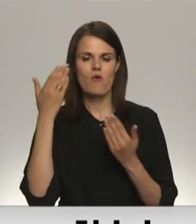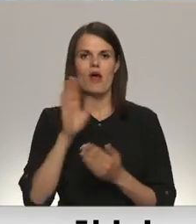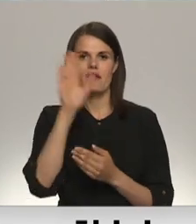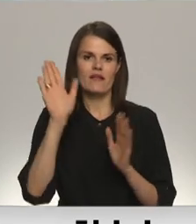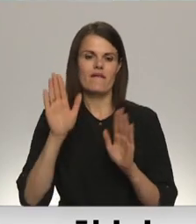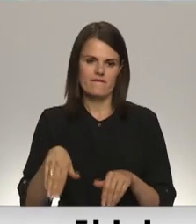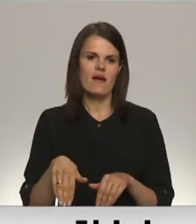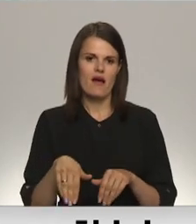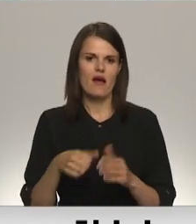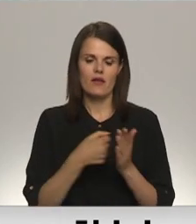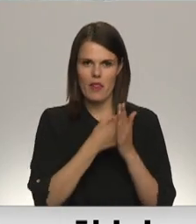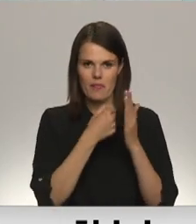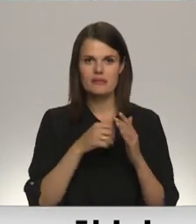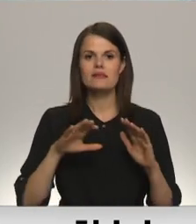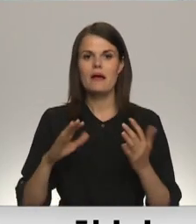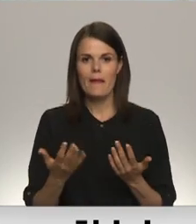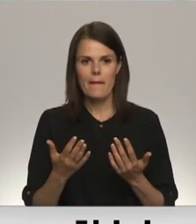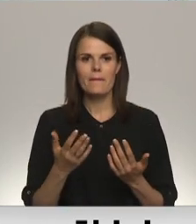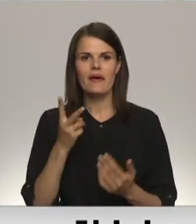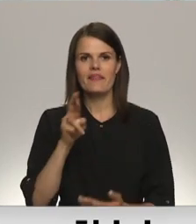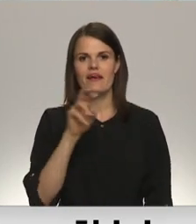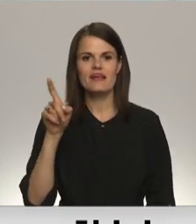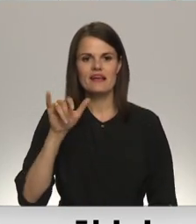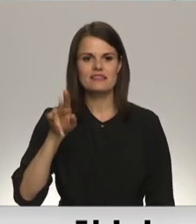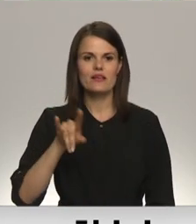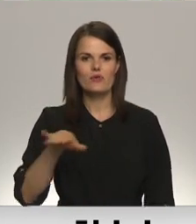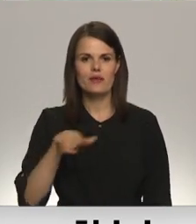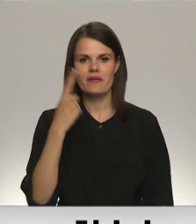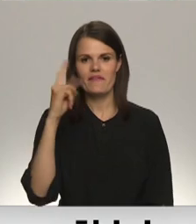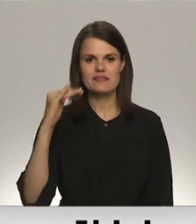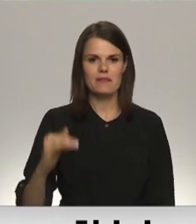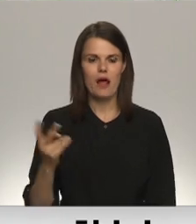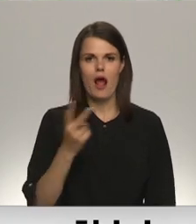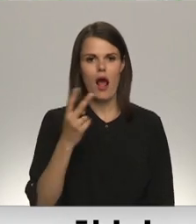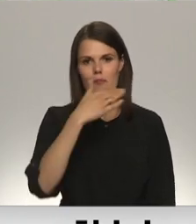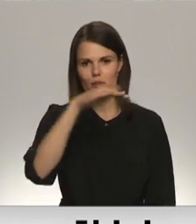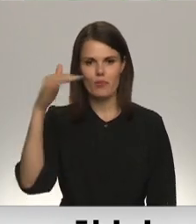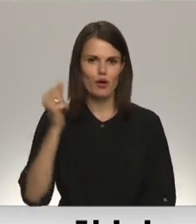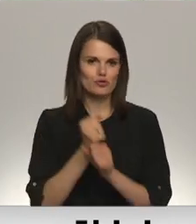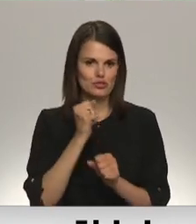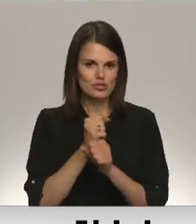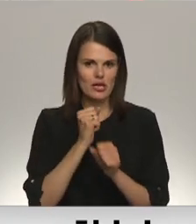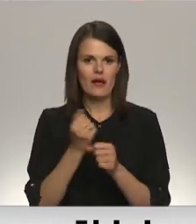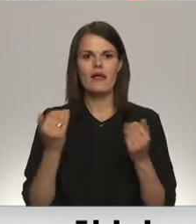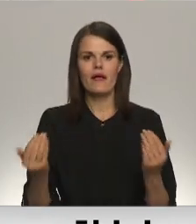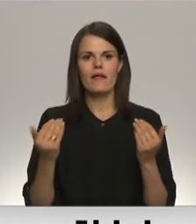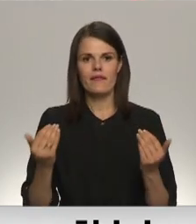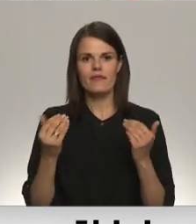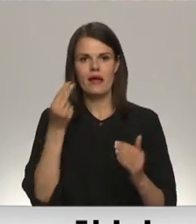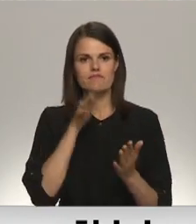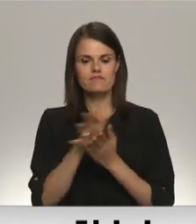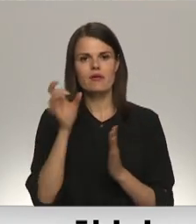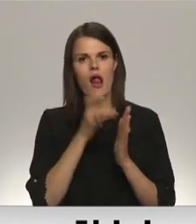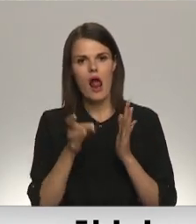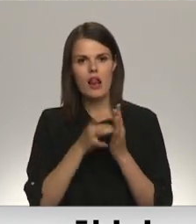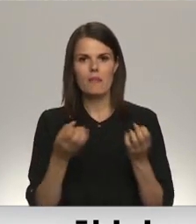nosaca. Savukārt krēsliņu ģimenē aug viens bērns, abi pieaugušie strādā. Šobrīd izdevumi elektrībai un